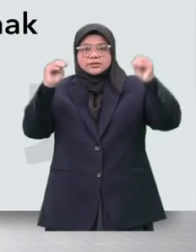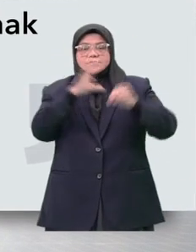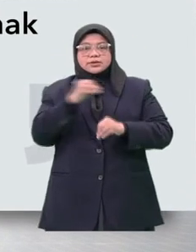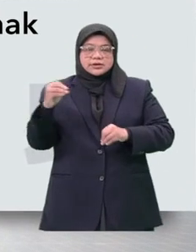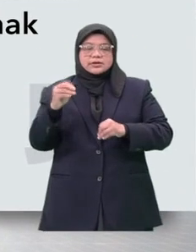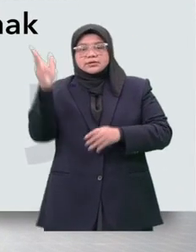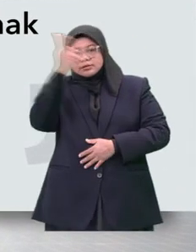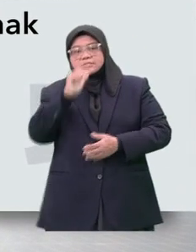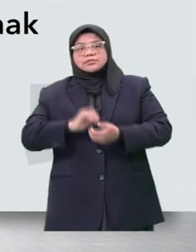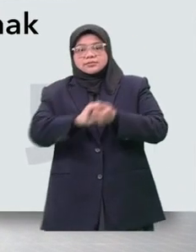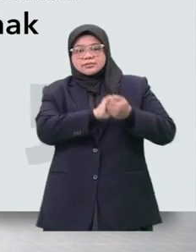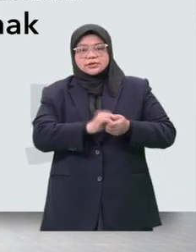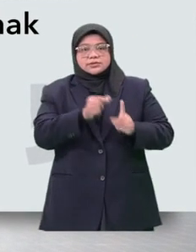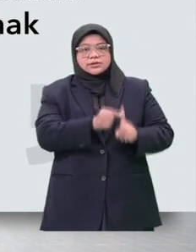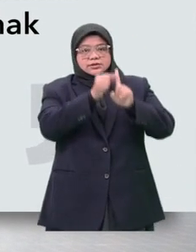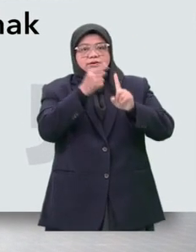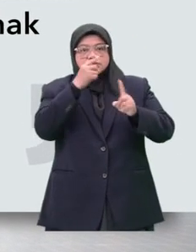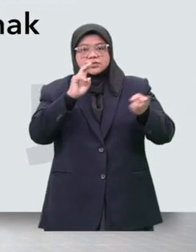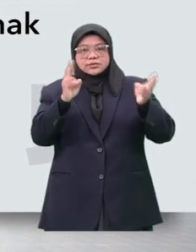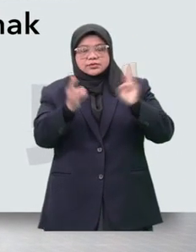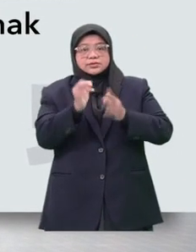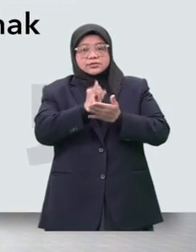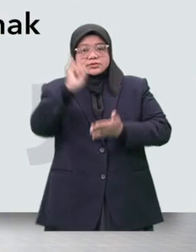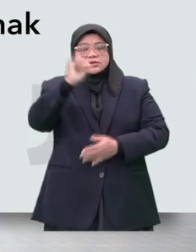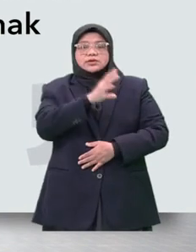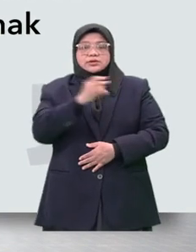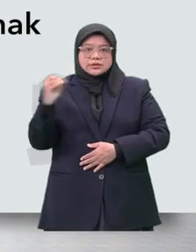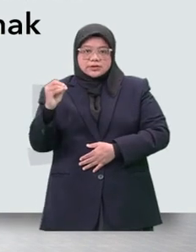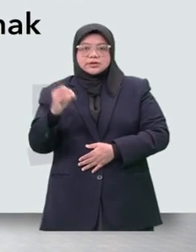perpaduan khususnya mendapatkan reformasi institusi dan tata kelola baik